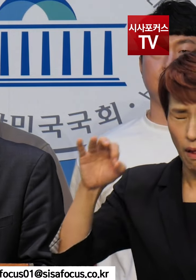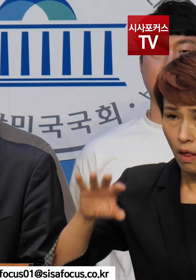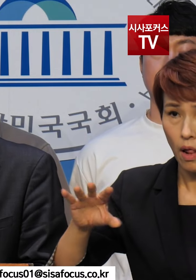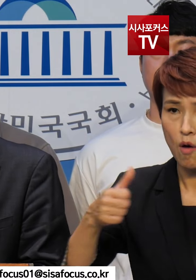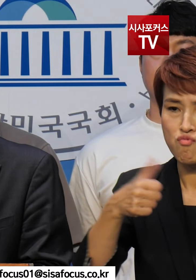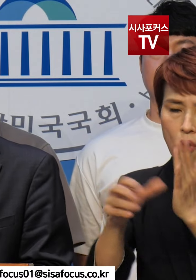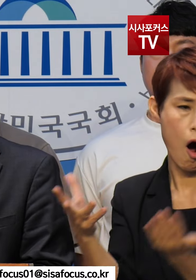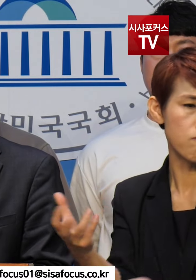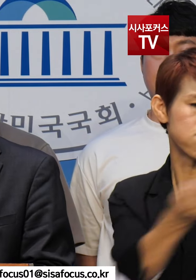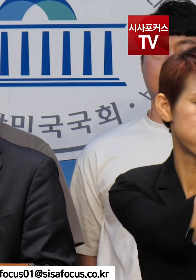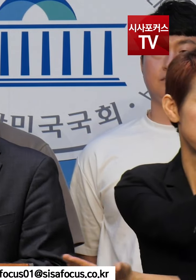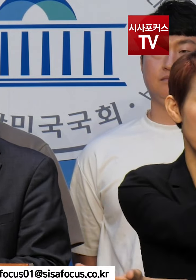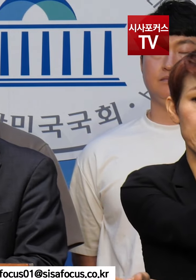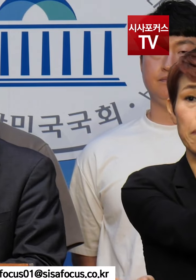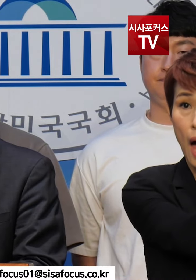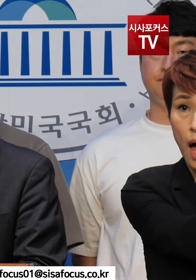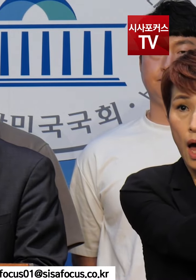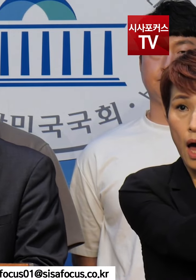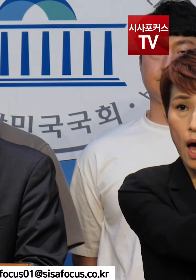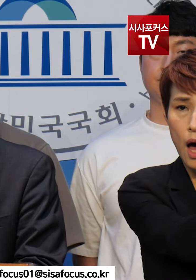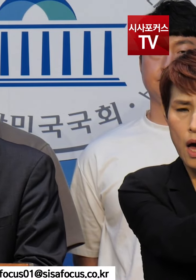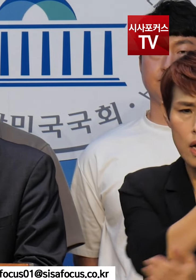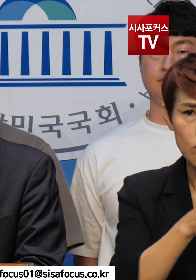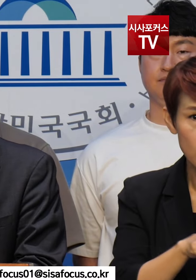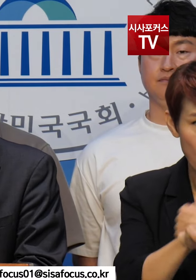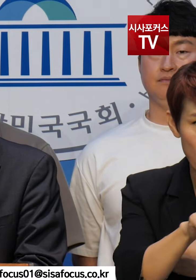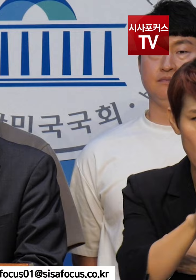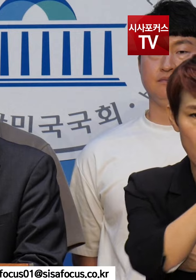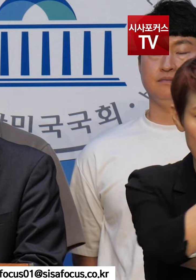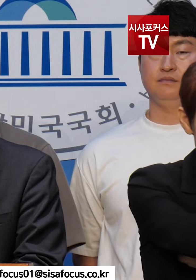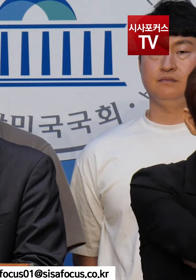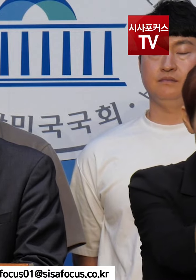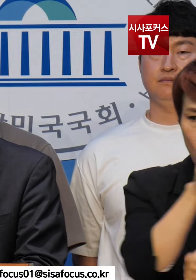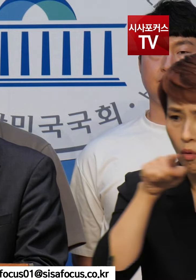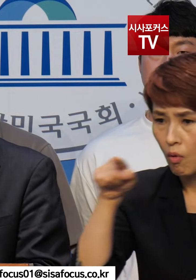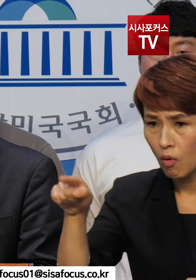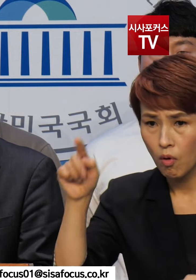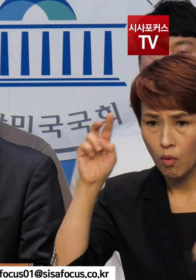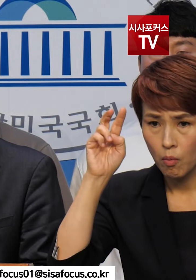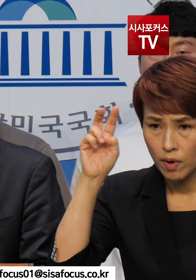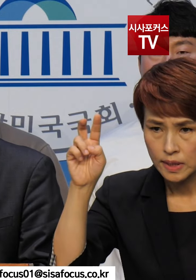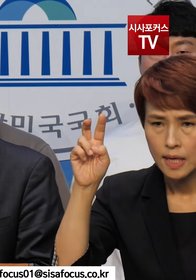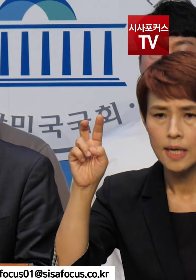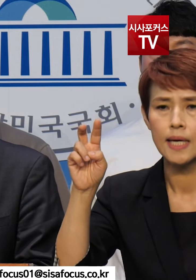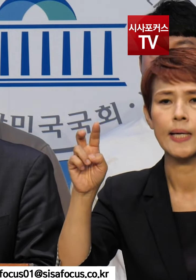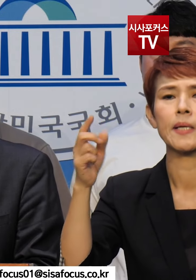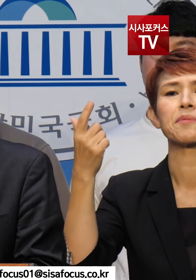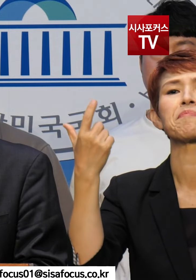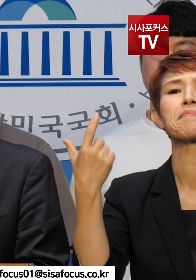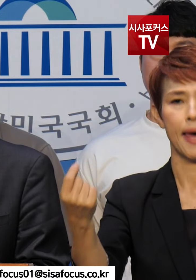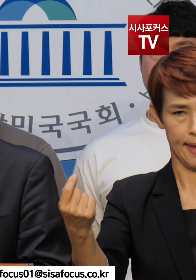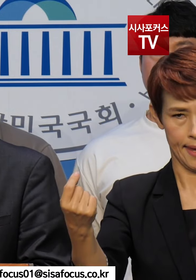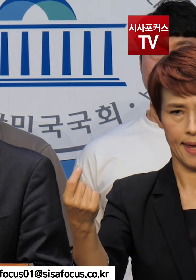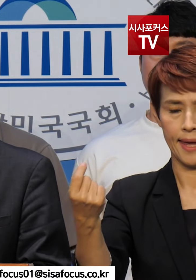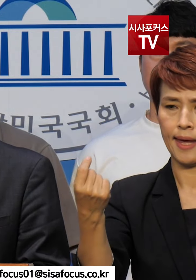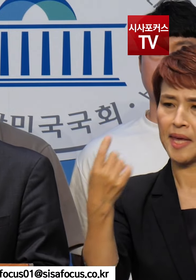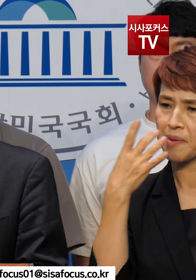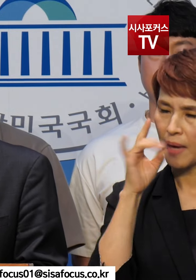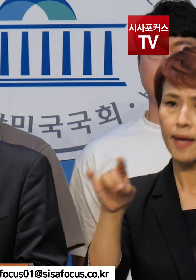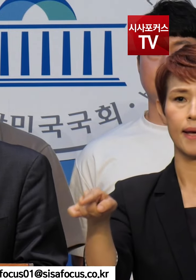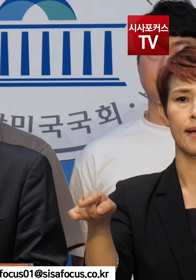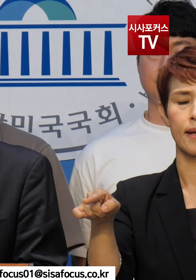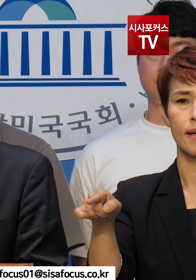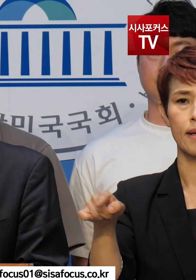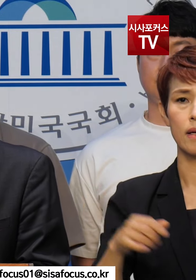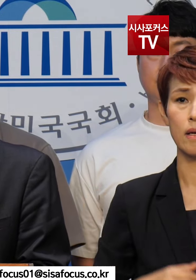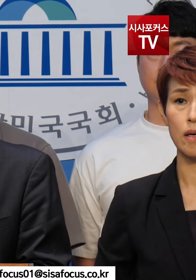물량을 아무런 문제 없이 이동한 것은 한국 옵티컬 하이테크와 한국 니토 옵티컬이 사실상 같은 회사라는 것을